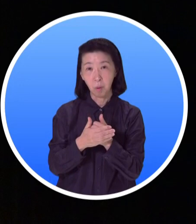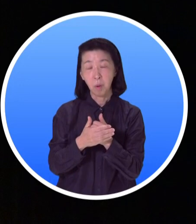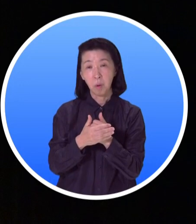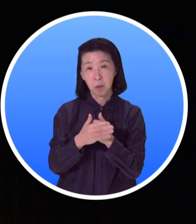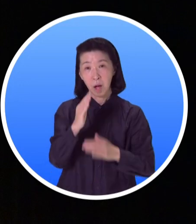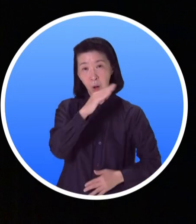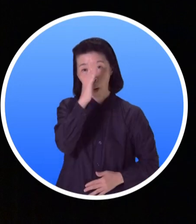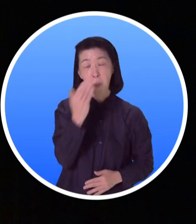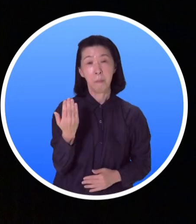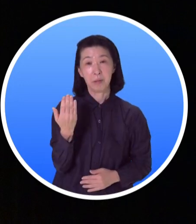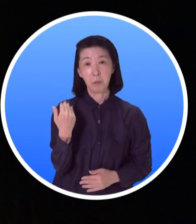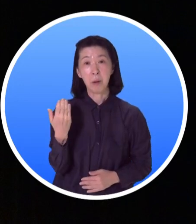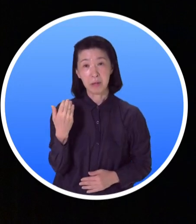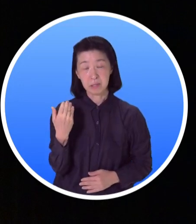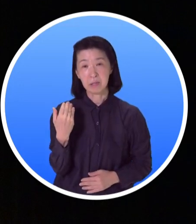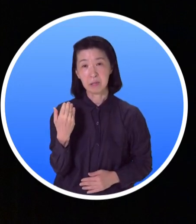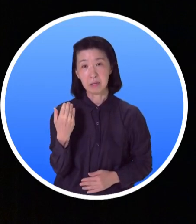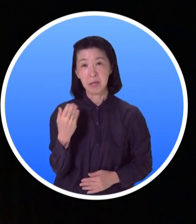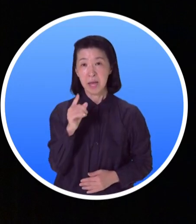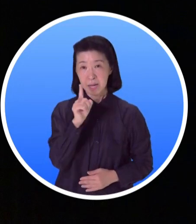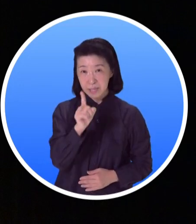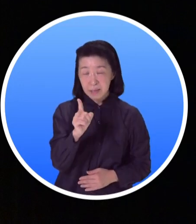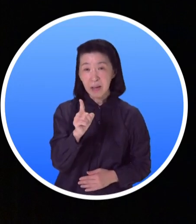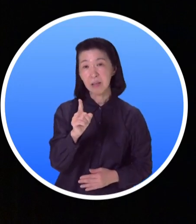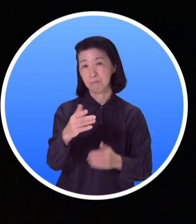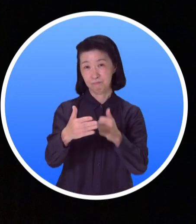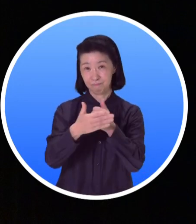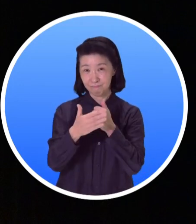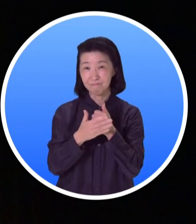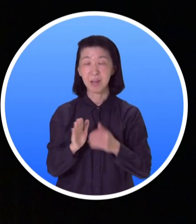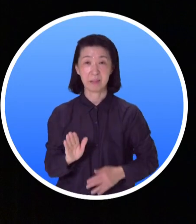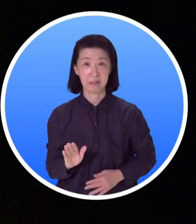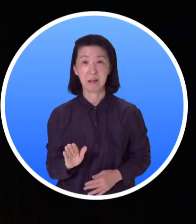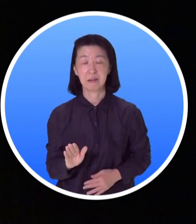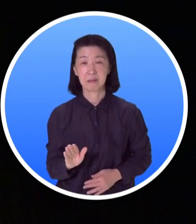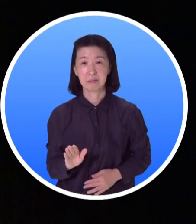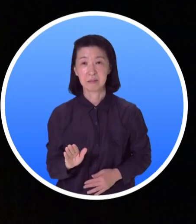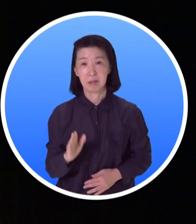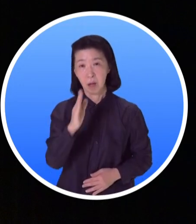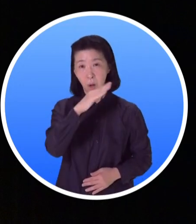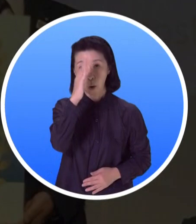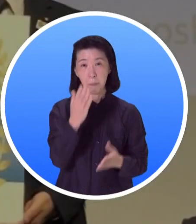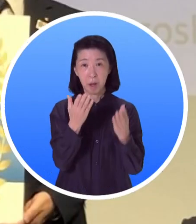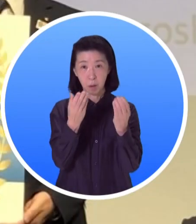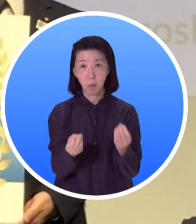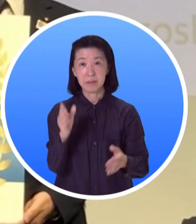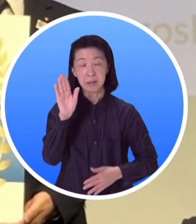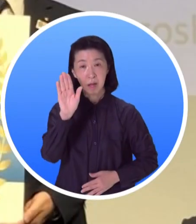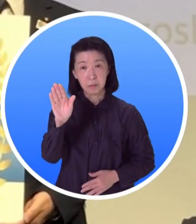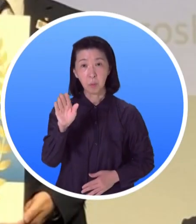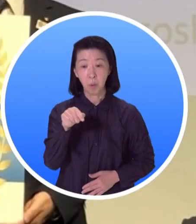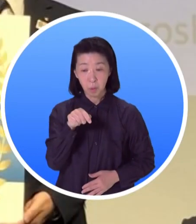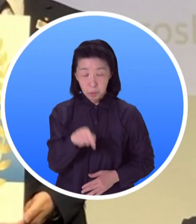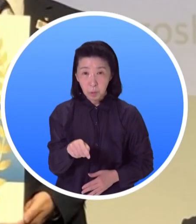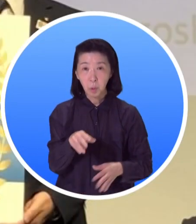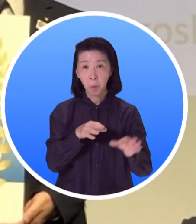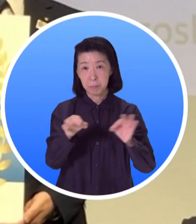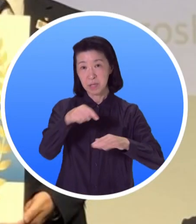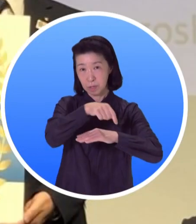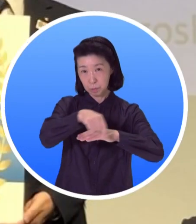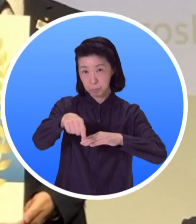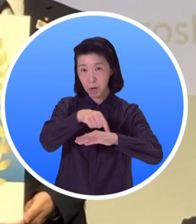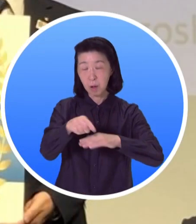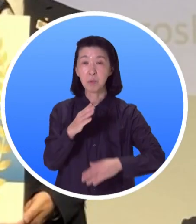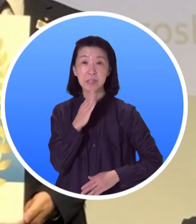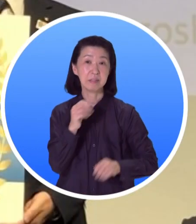会前に、我々の場合は1回ありまして、で本大会終わった後にそのビジネスプランを実際にやってい